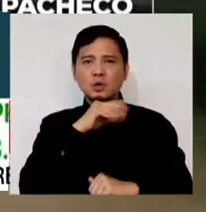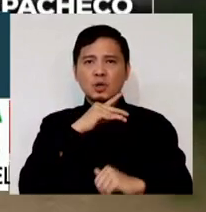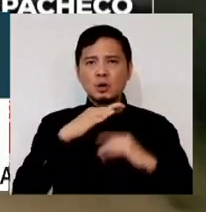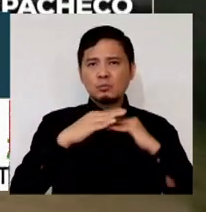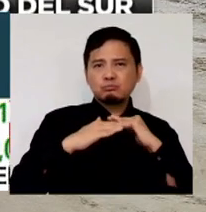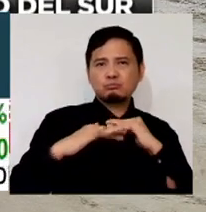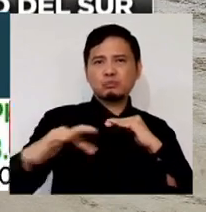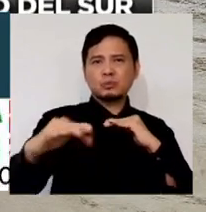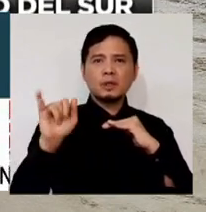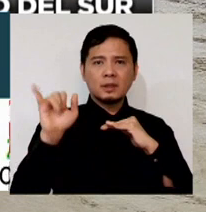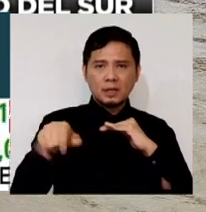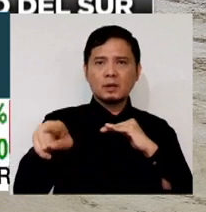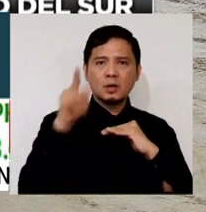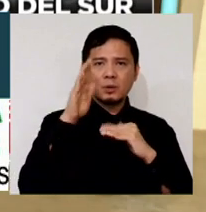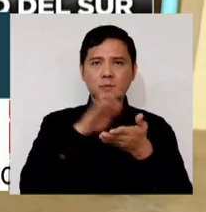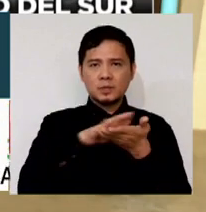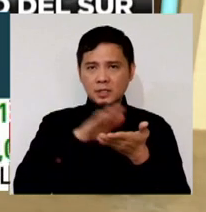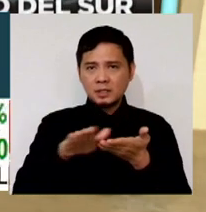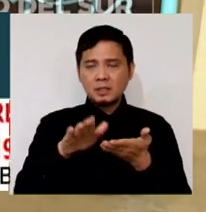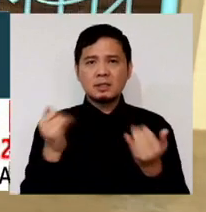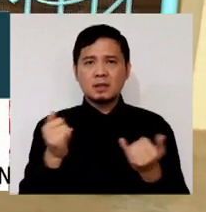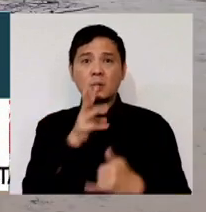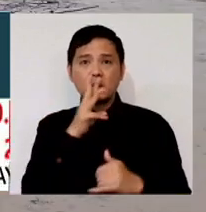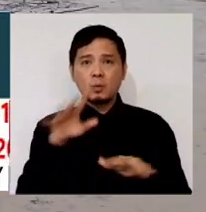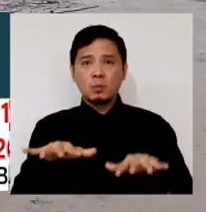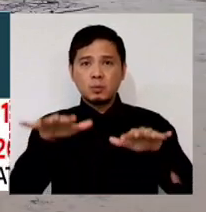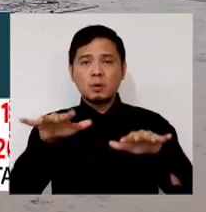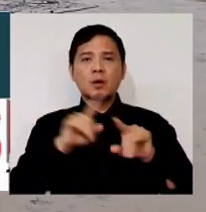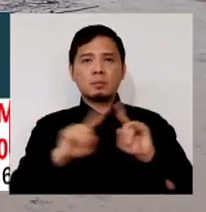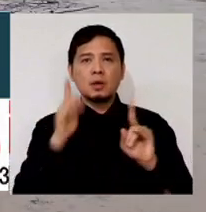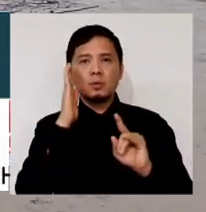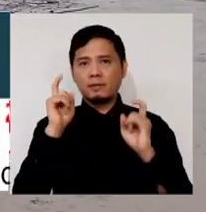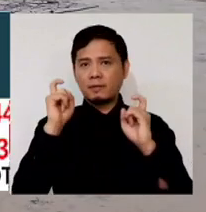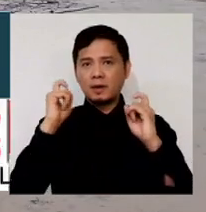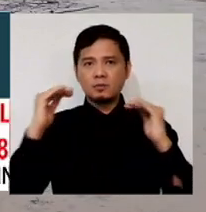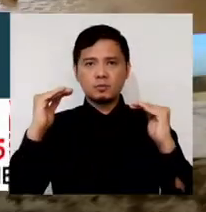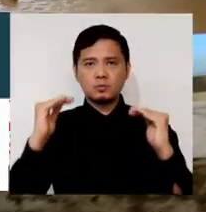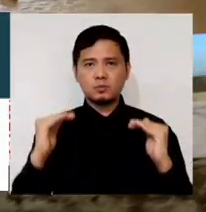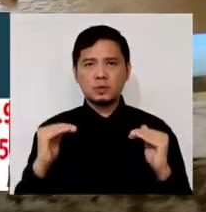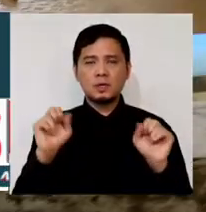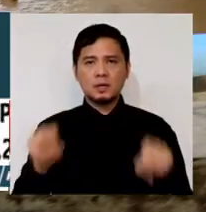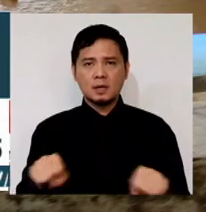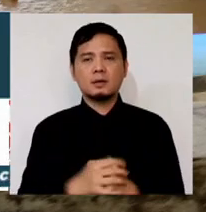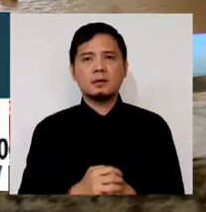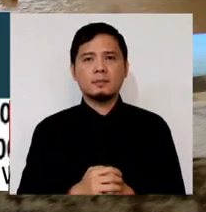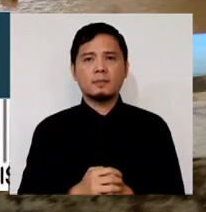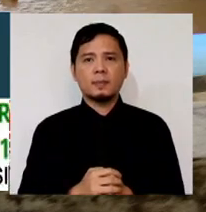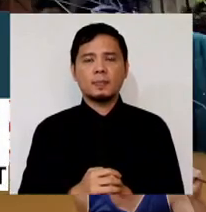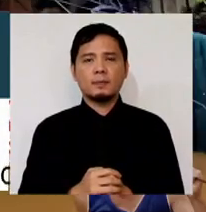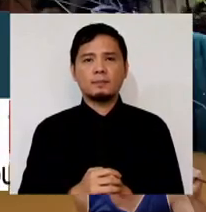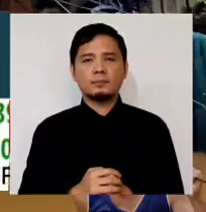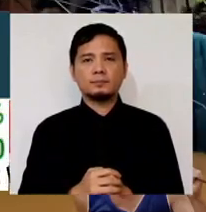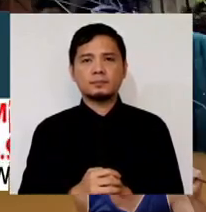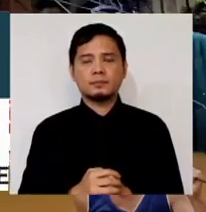ang mga baha rito. Madali lang naman humupa ang baha rito. Hindi kamukha ng ibang lugar na kamukha na